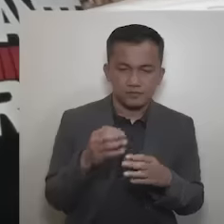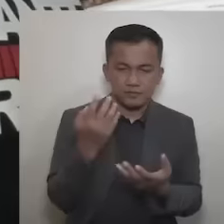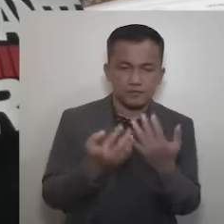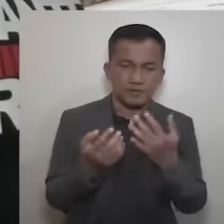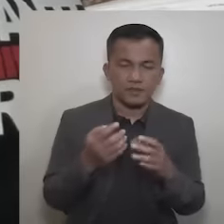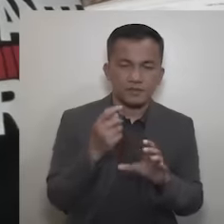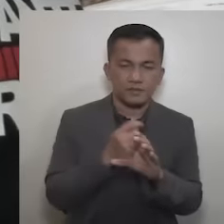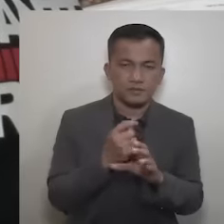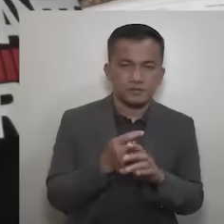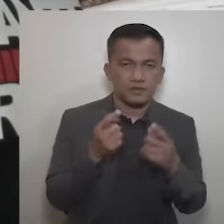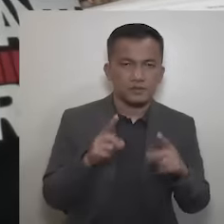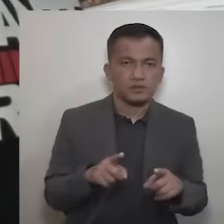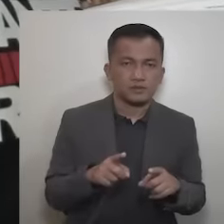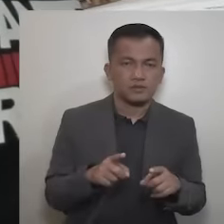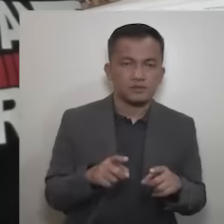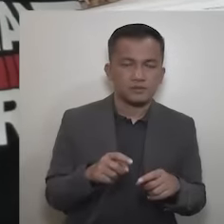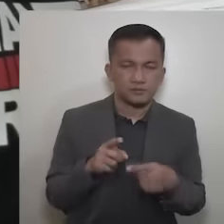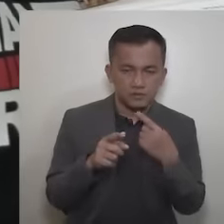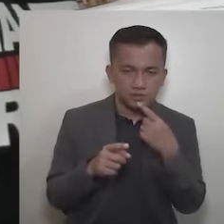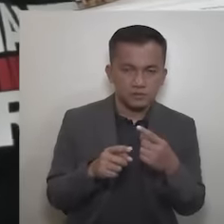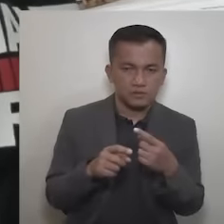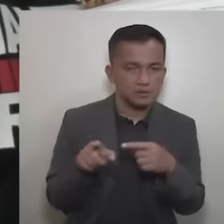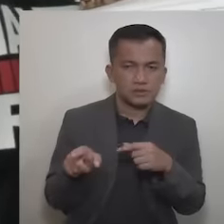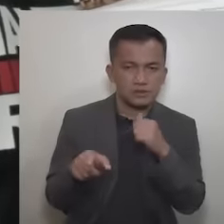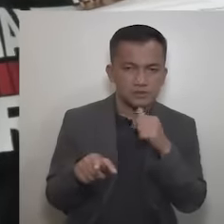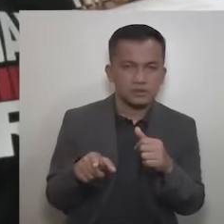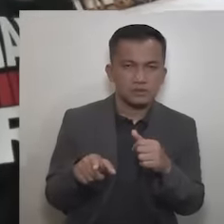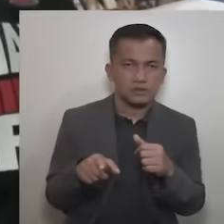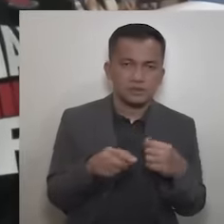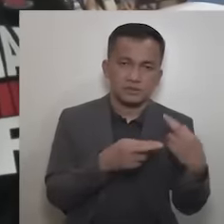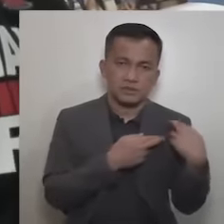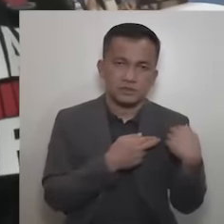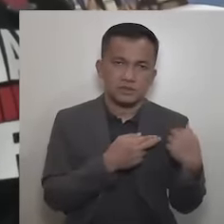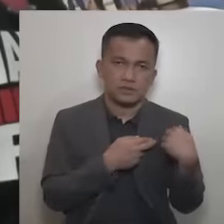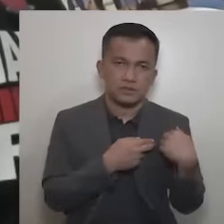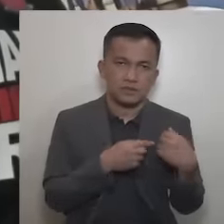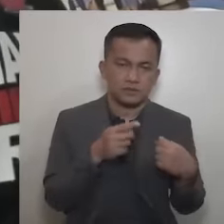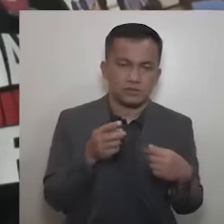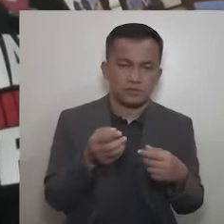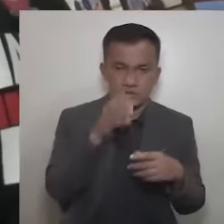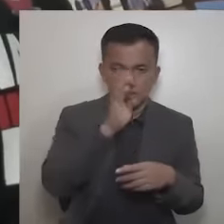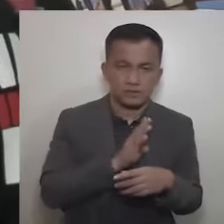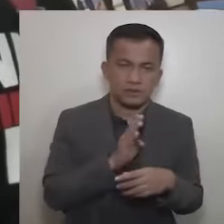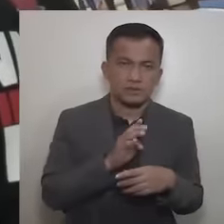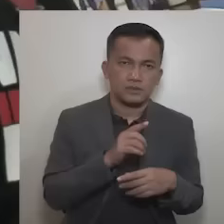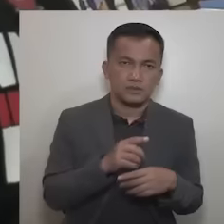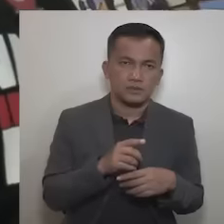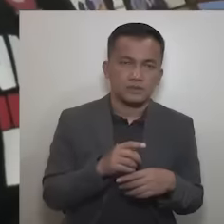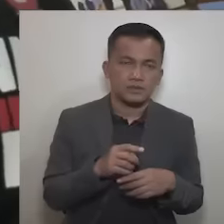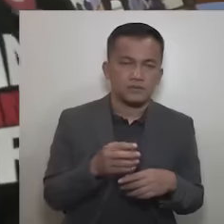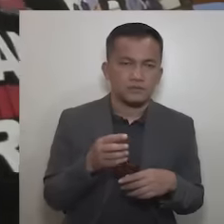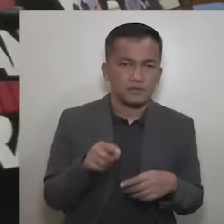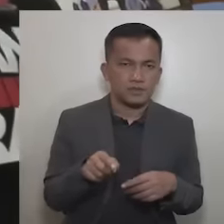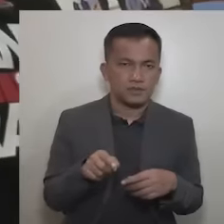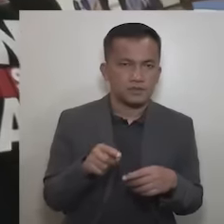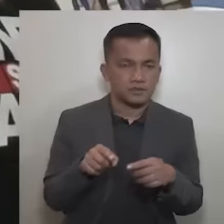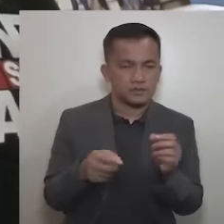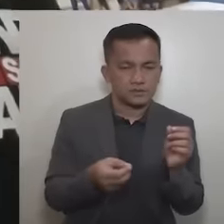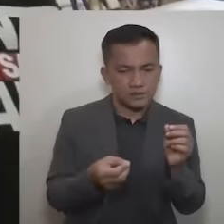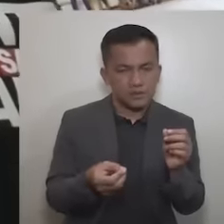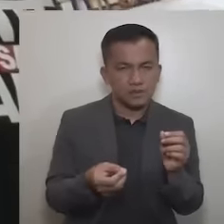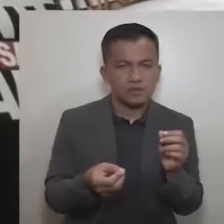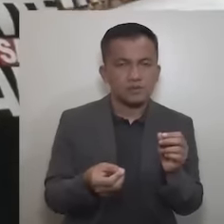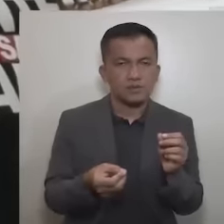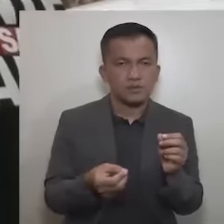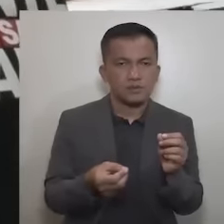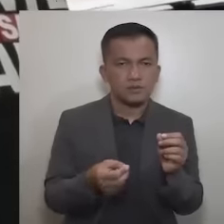truck, kung sakaling may mangyari, ang sinabi niyo is hindi naman siya ang liable kung sakaling masira, kasi, tapos yung driver. Pero dito po